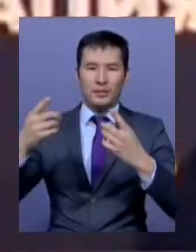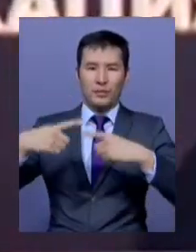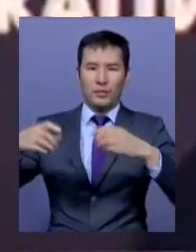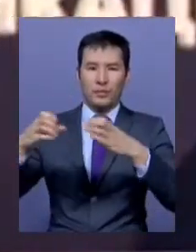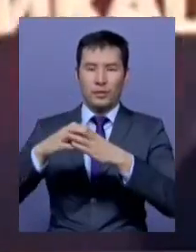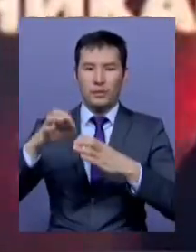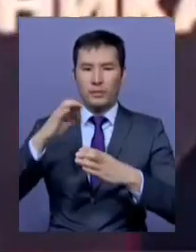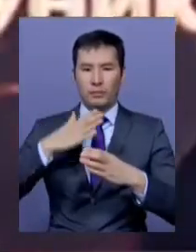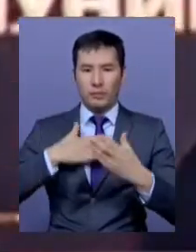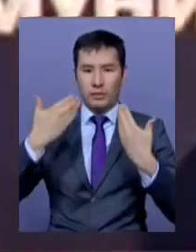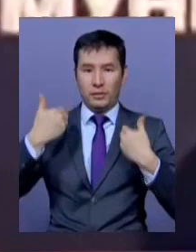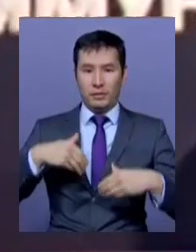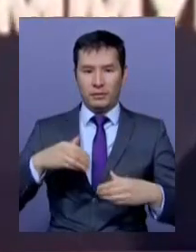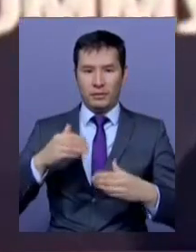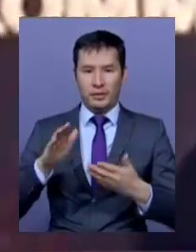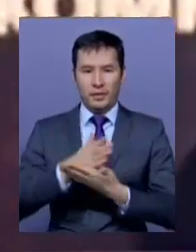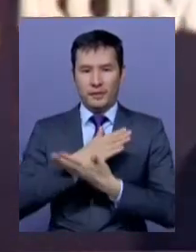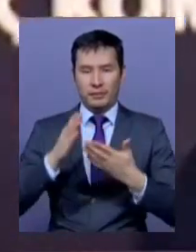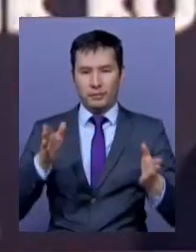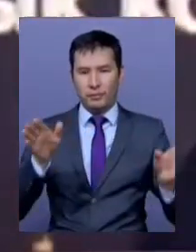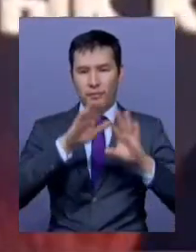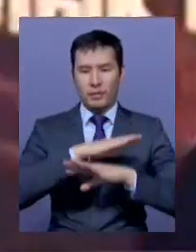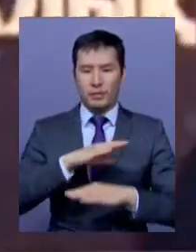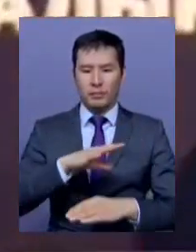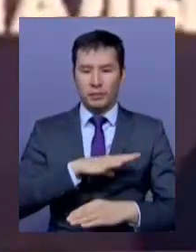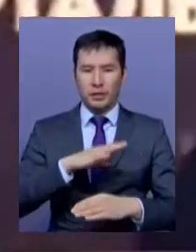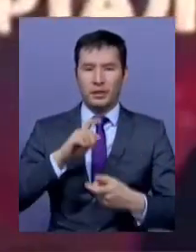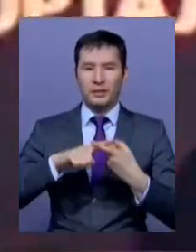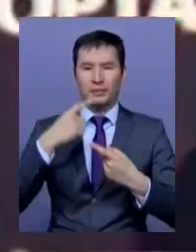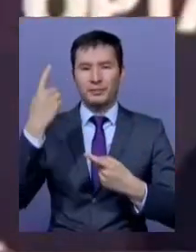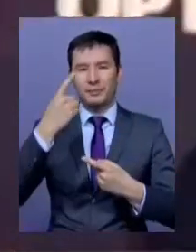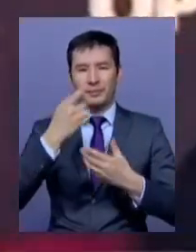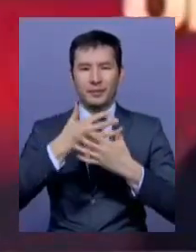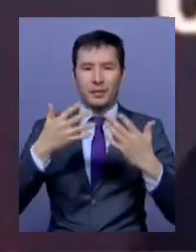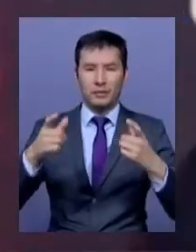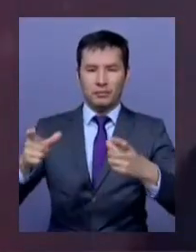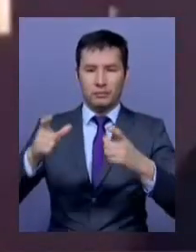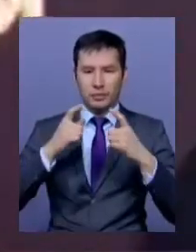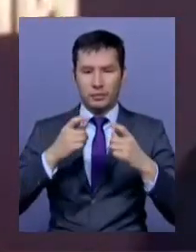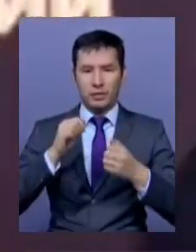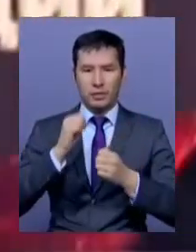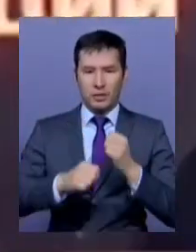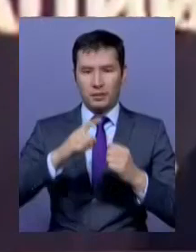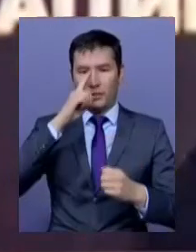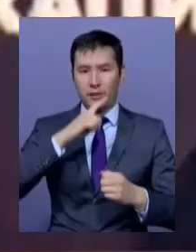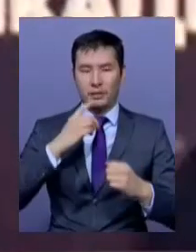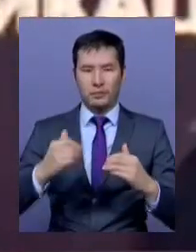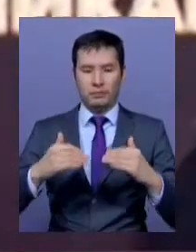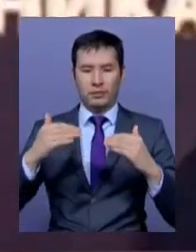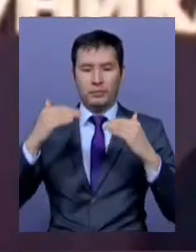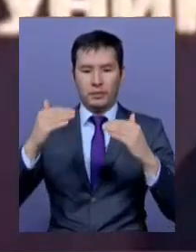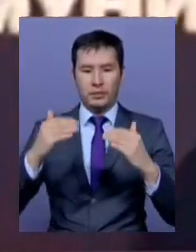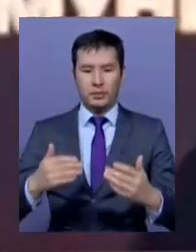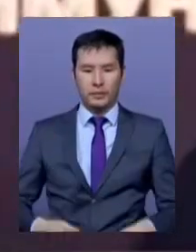барлық сол мектепте жұмыс істейтін мұғалімдер, тәрбиешілер, және балалардың отбасындағы